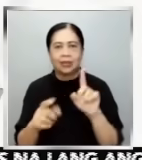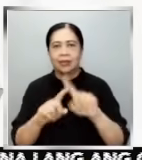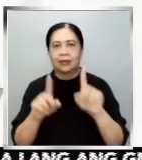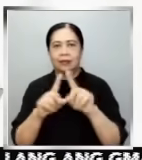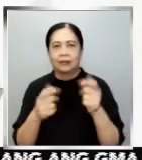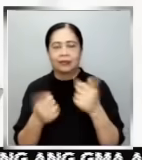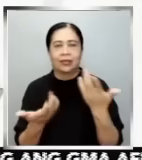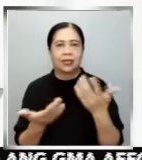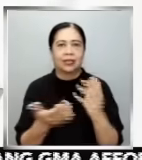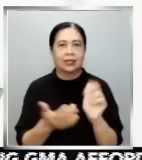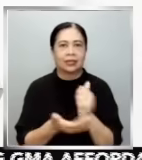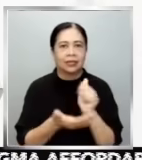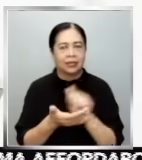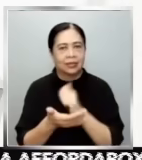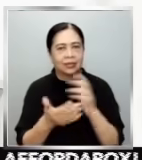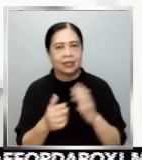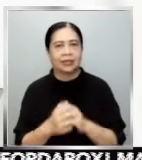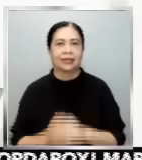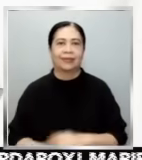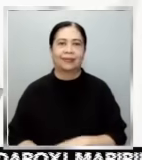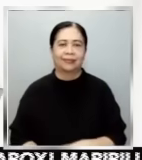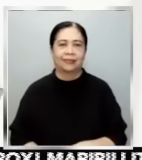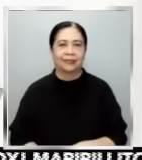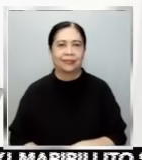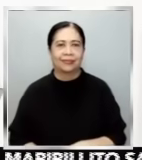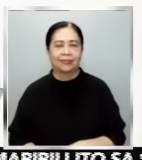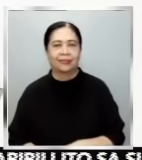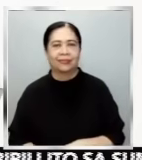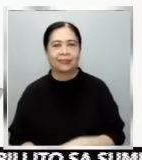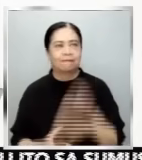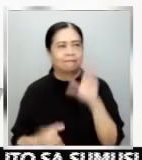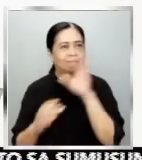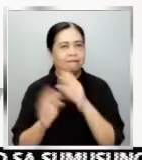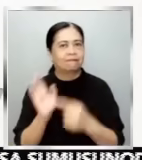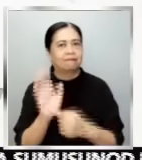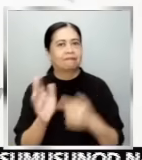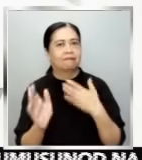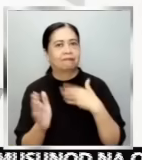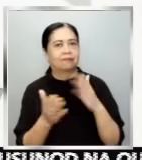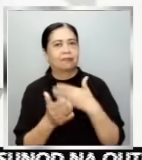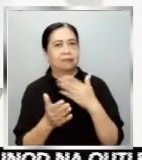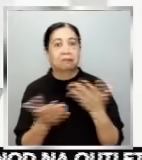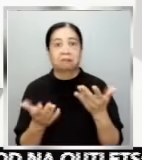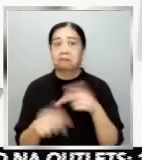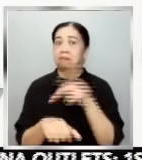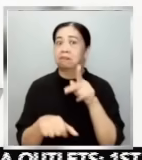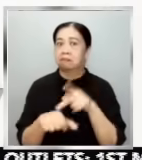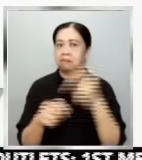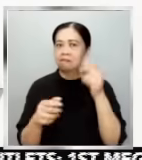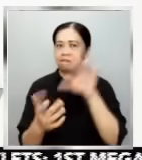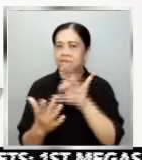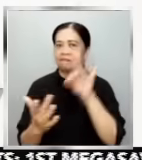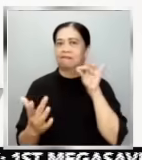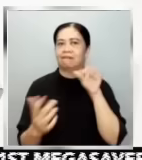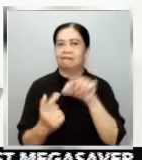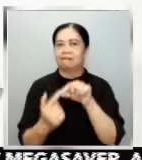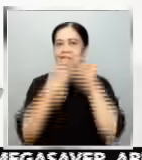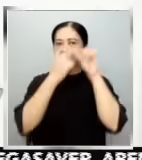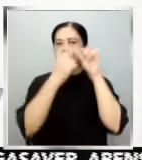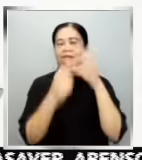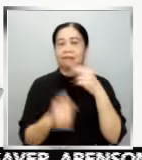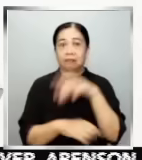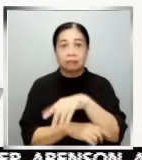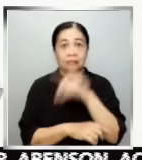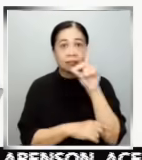Finger LS I'm gna find an artist from that country to feature On My Song Pilipinas ang napili niya at nadiskubre niya ang